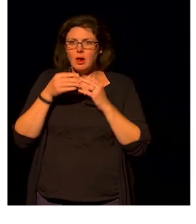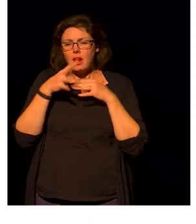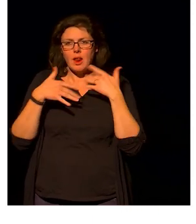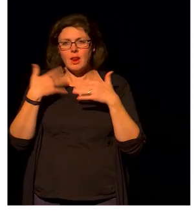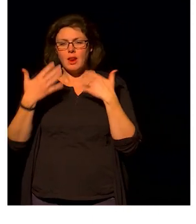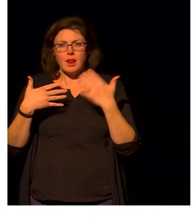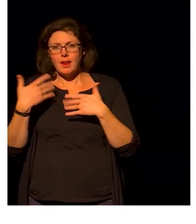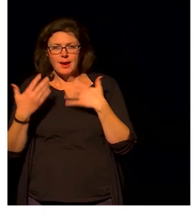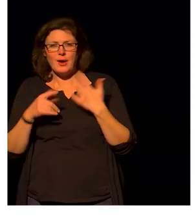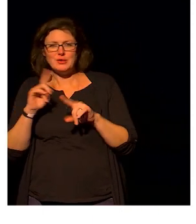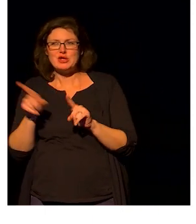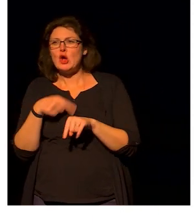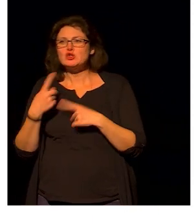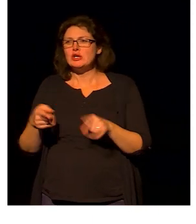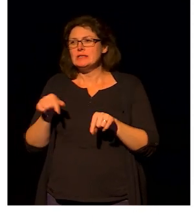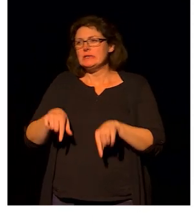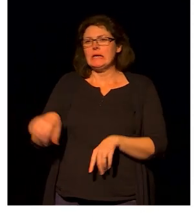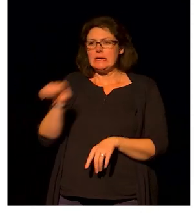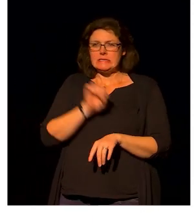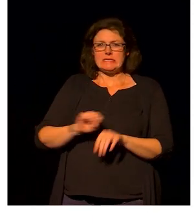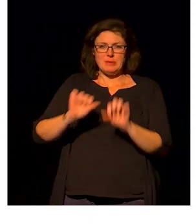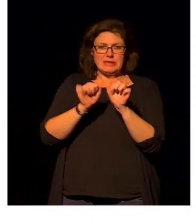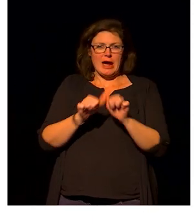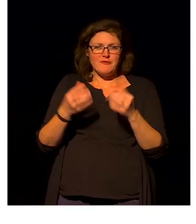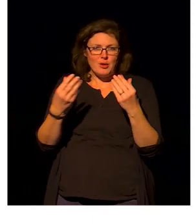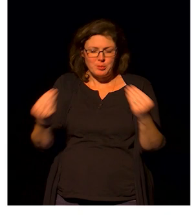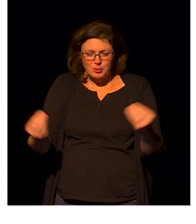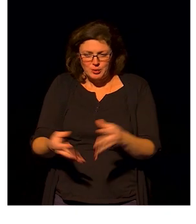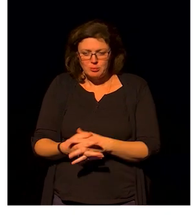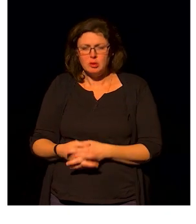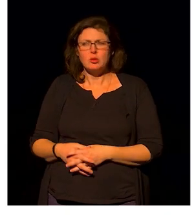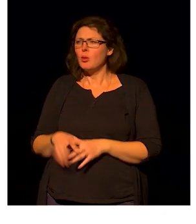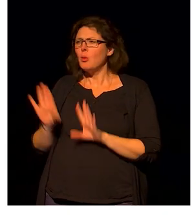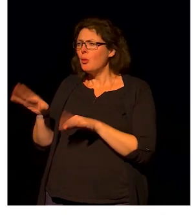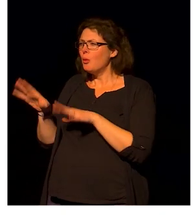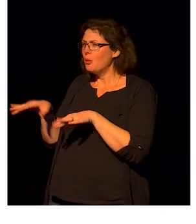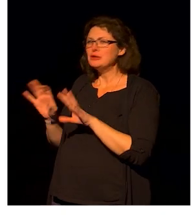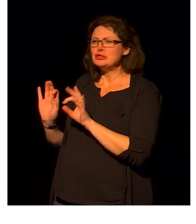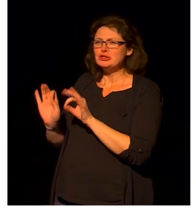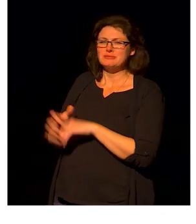nicht seminarförmig werden, aber es beginnt im 14. Jahrhundert